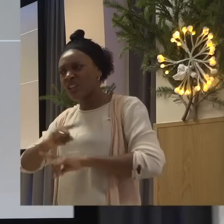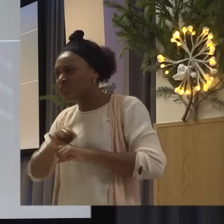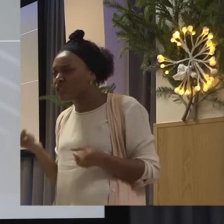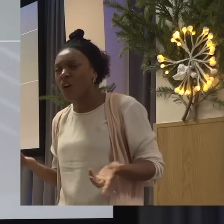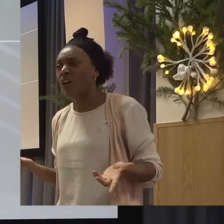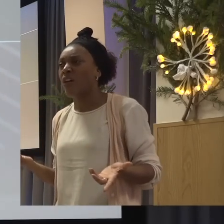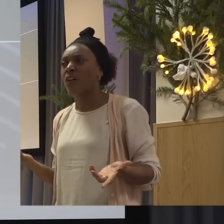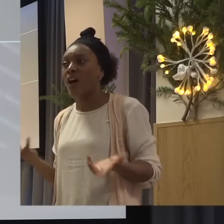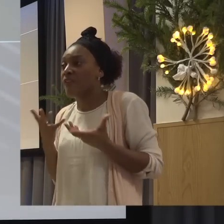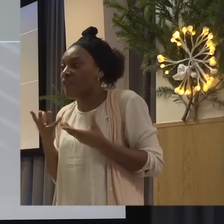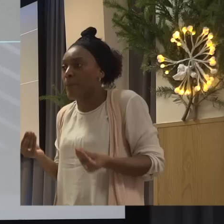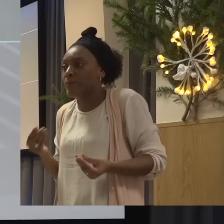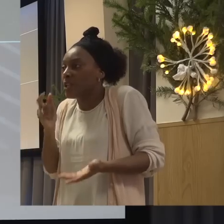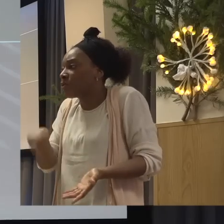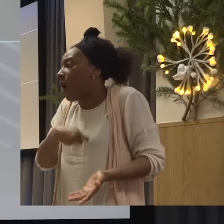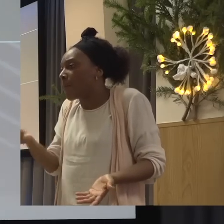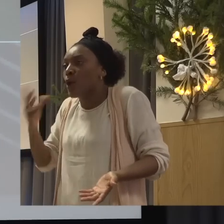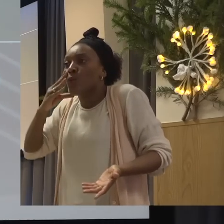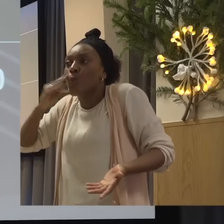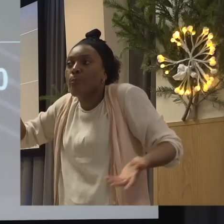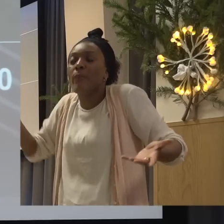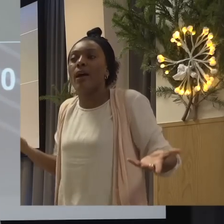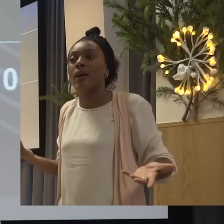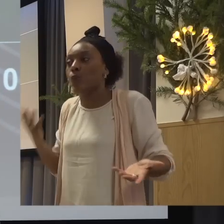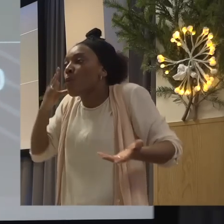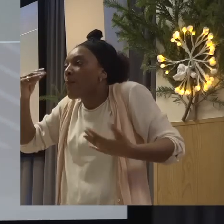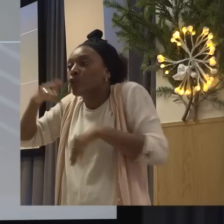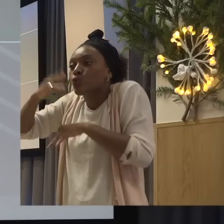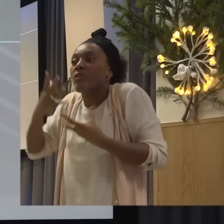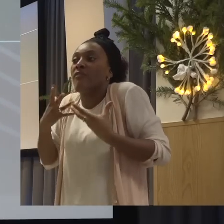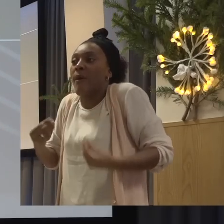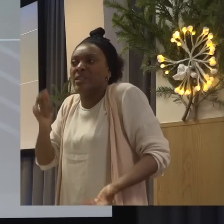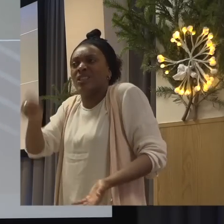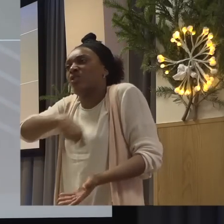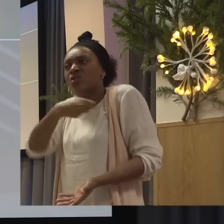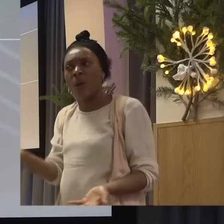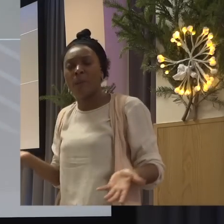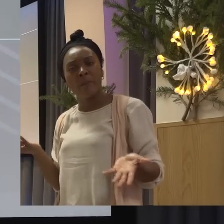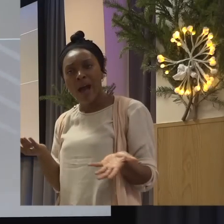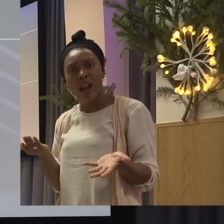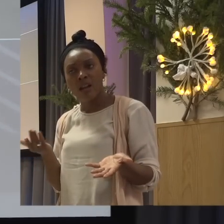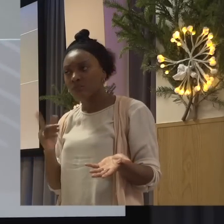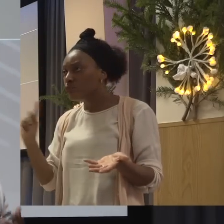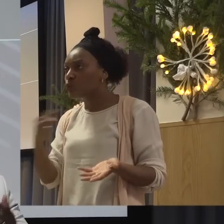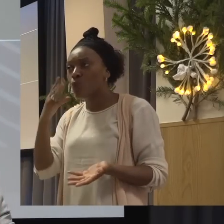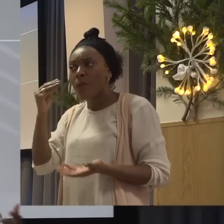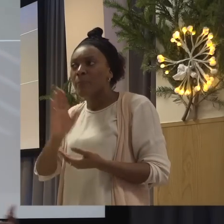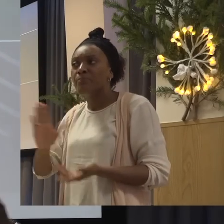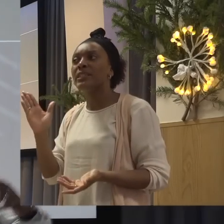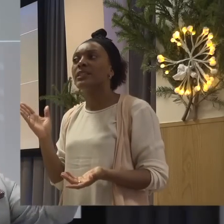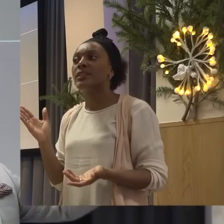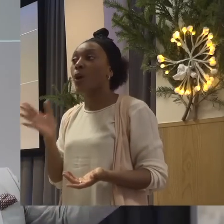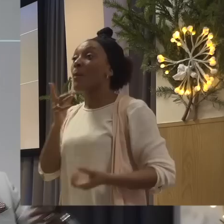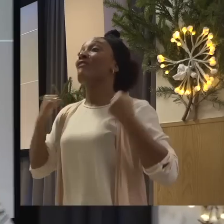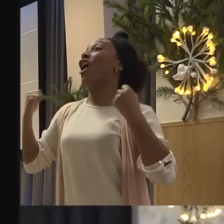partie de la réalité de l'être humain dans ce monde. Ça fait partie de ce que nous sommes. Nous ne pouvons pas être